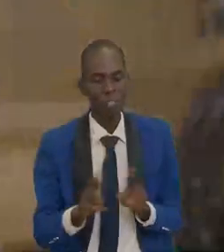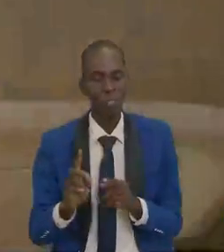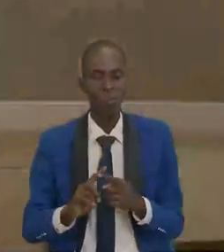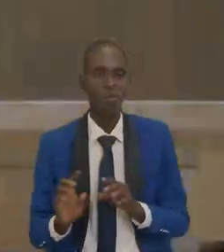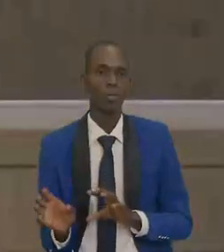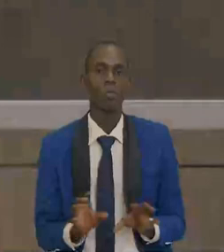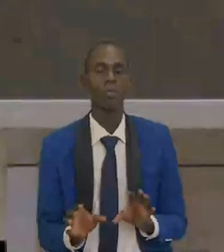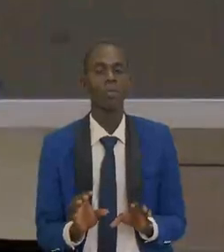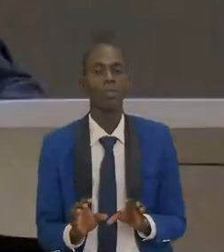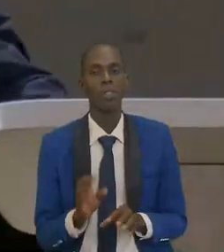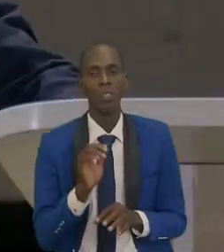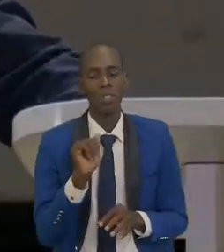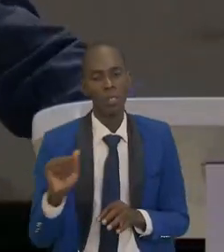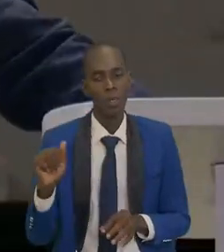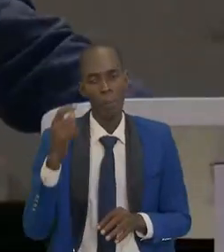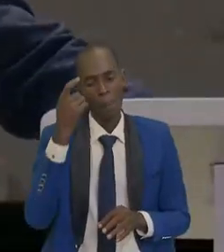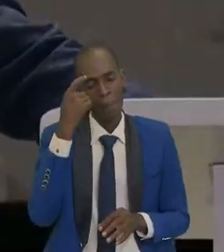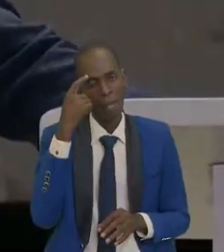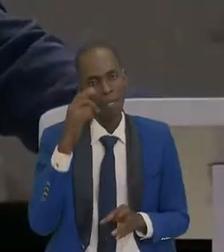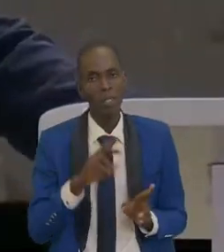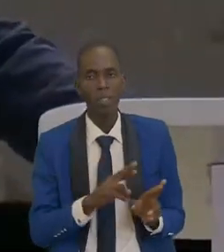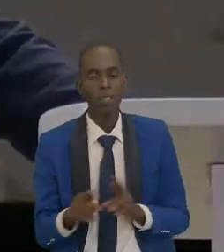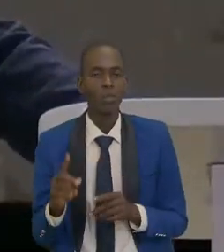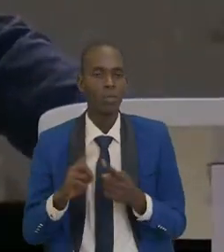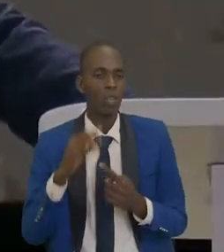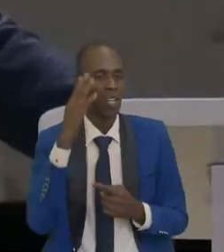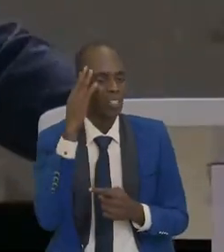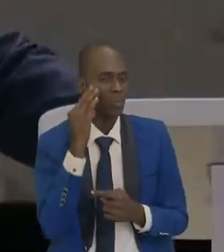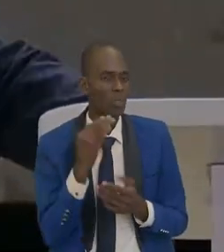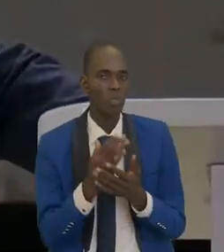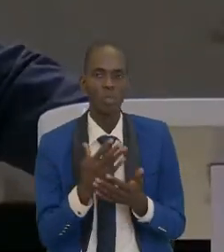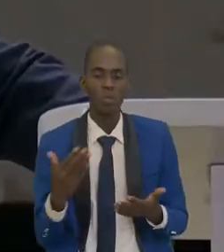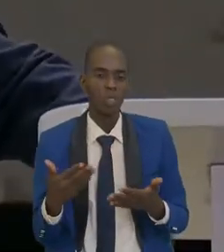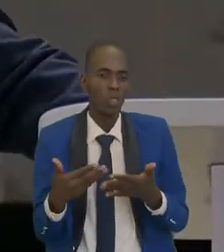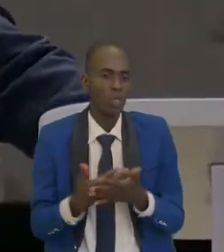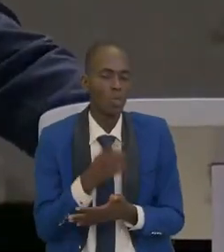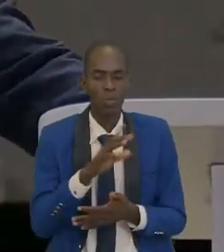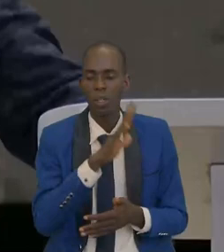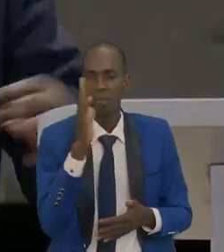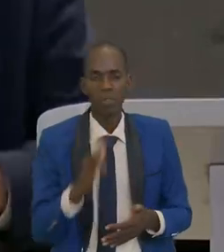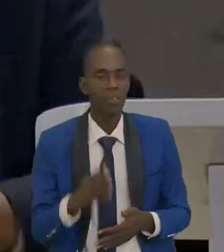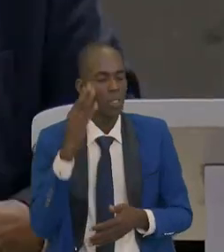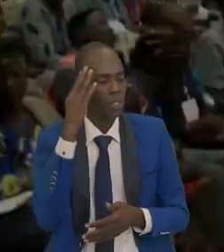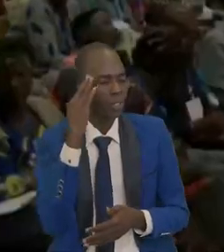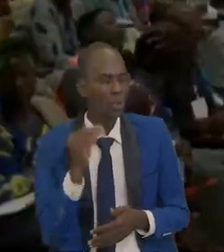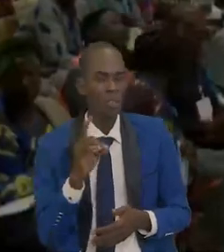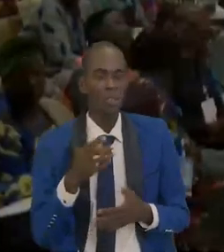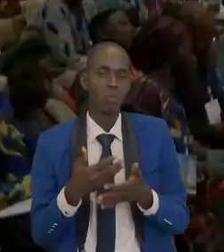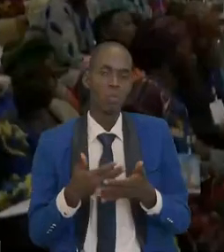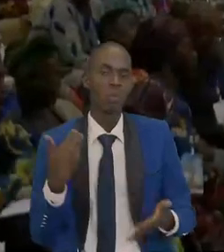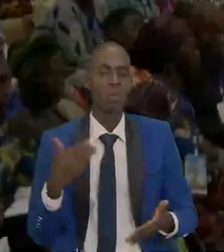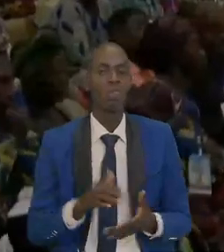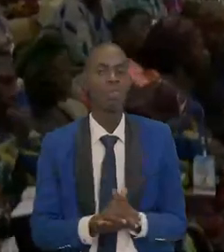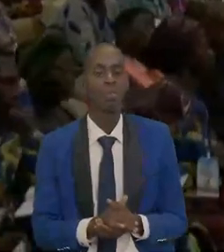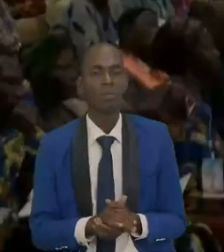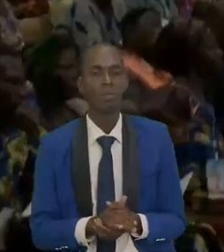à faire. Un esprit prêt à expérimenter quelque chose de nouveau que vous n'aviez pas